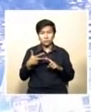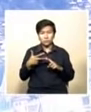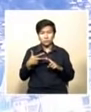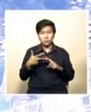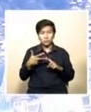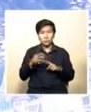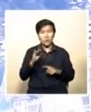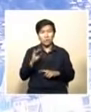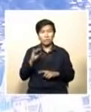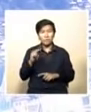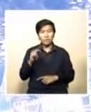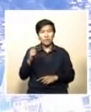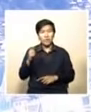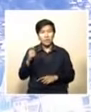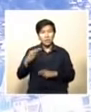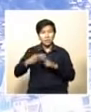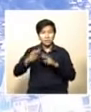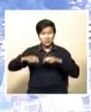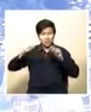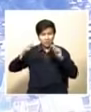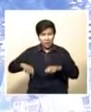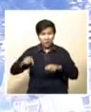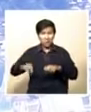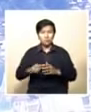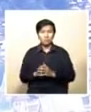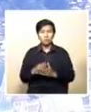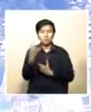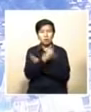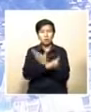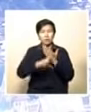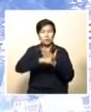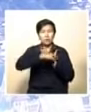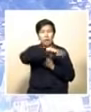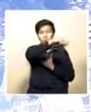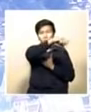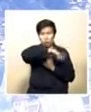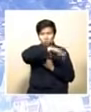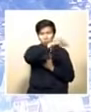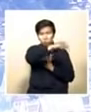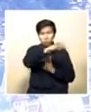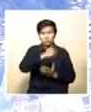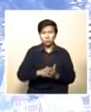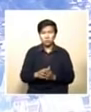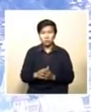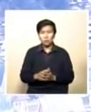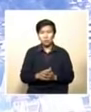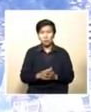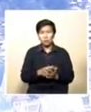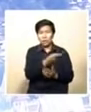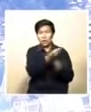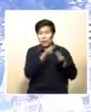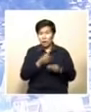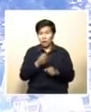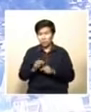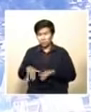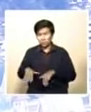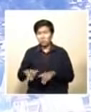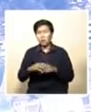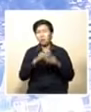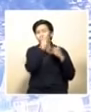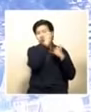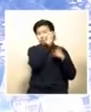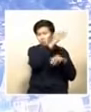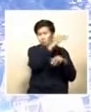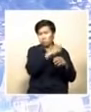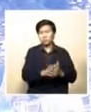ได้รัฐพร้อมที่จะใช้มาตรานี้สั่งเบรกคือหยุดไม่ให้มีการส่งออกหรือแบ่งมา